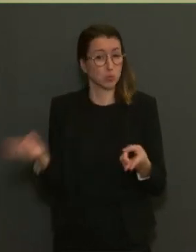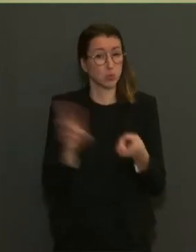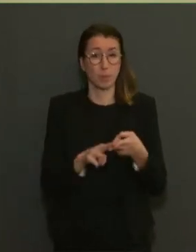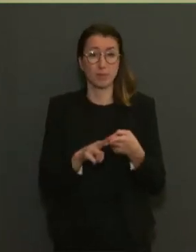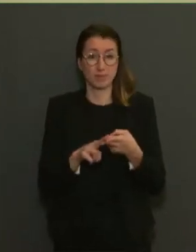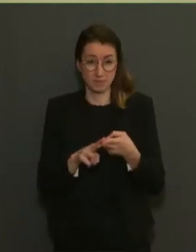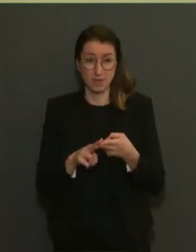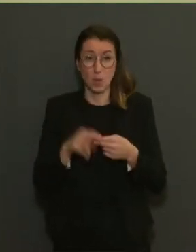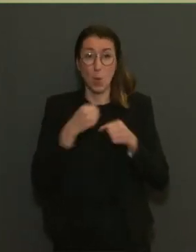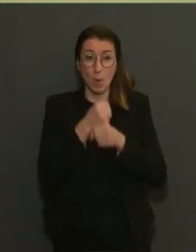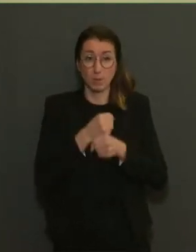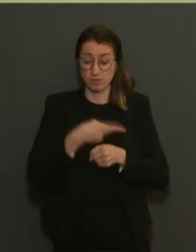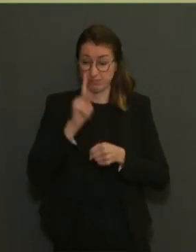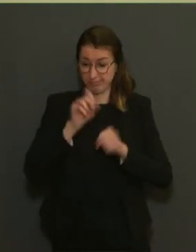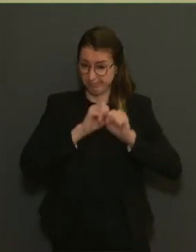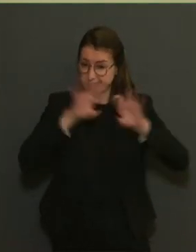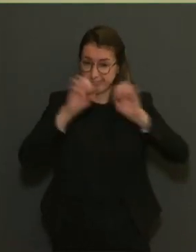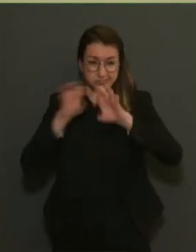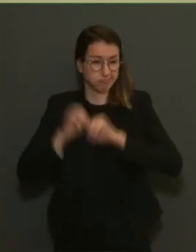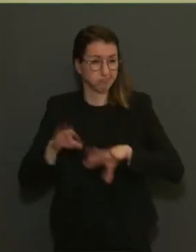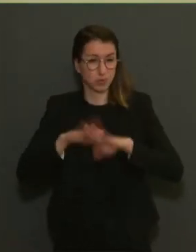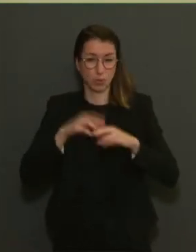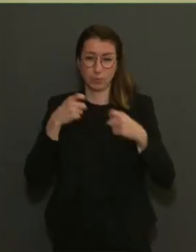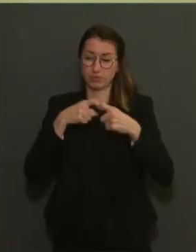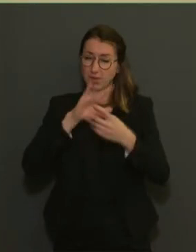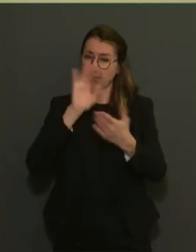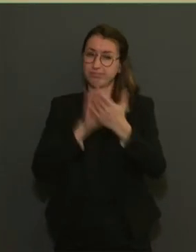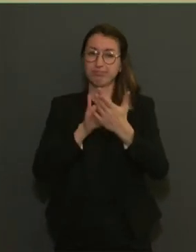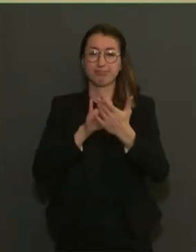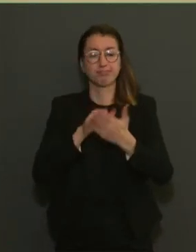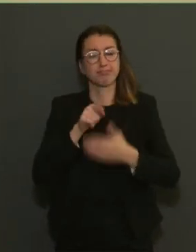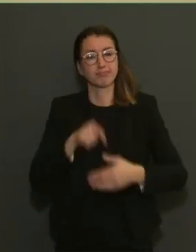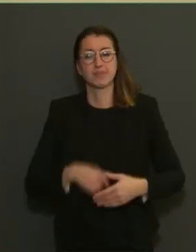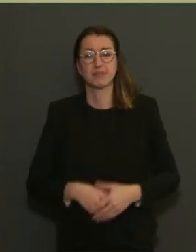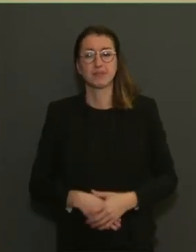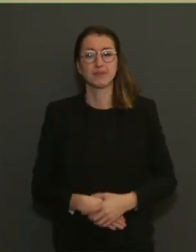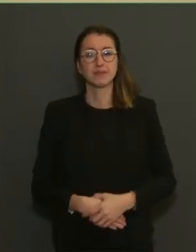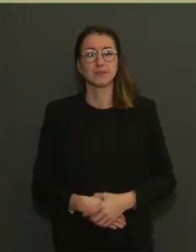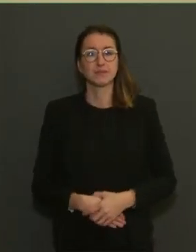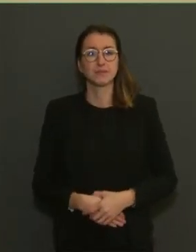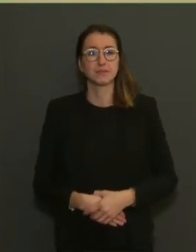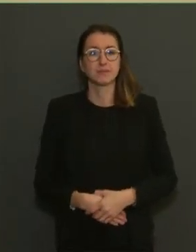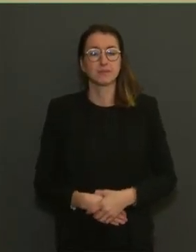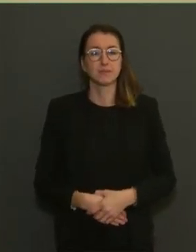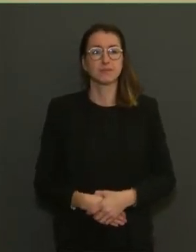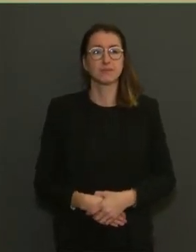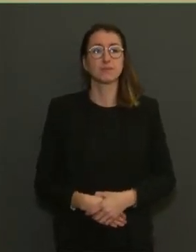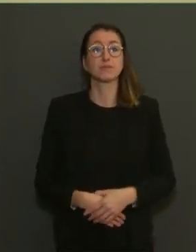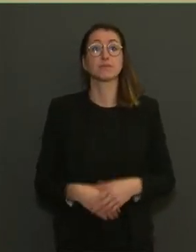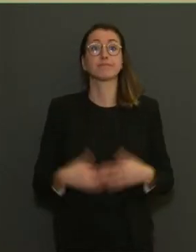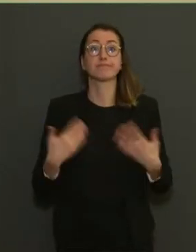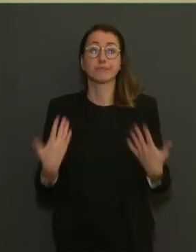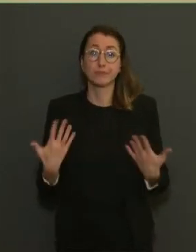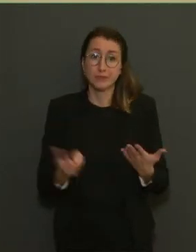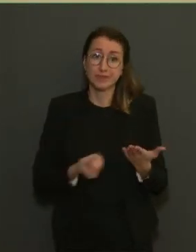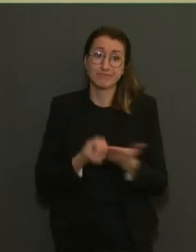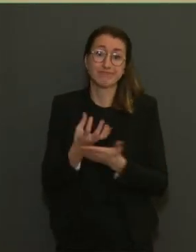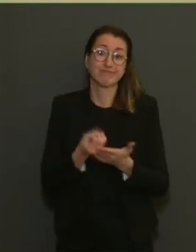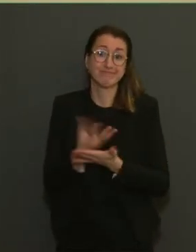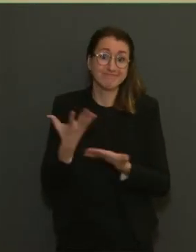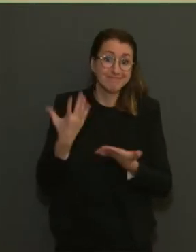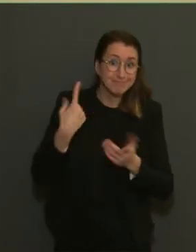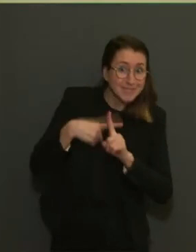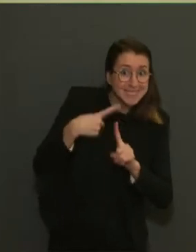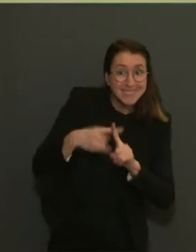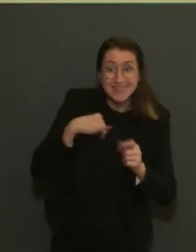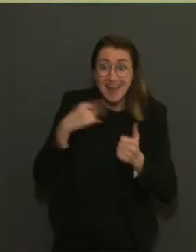présente. En résumé, nous n'avions donc pas beaucoup de nouvelles favorables à vous apporter aujourd'hui, c'est le moins que l'on